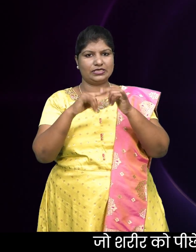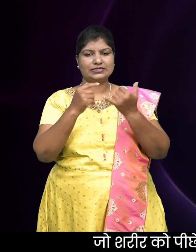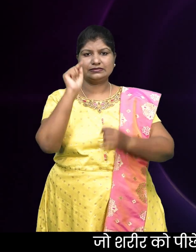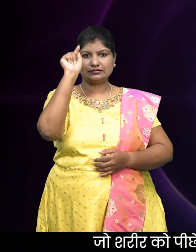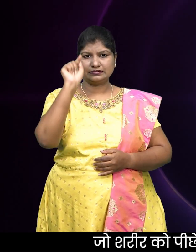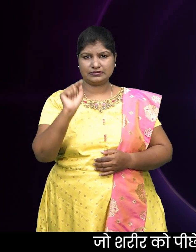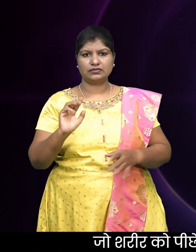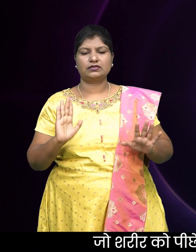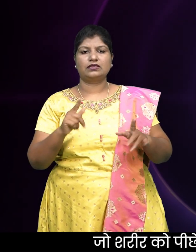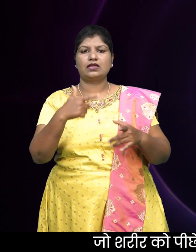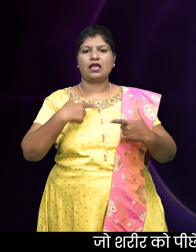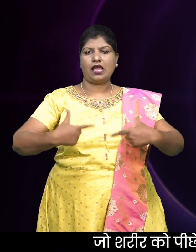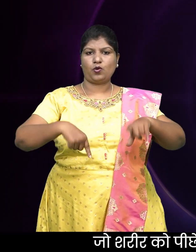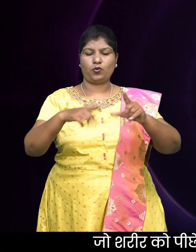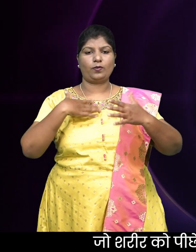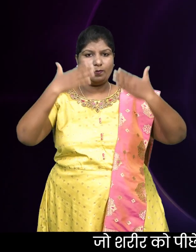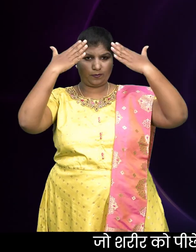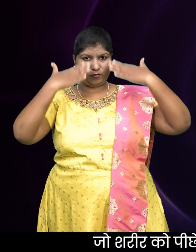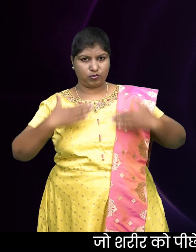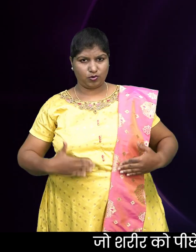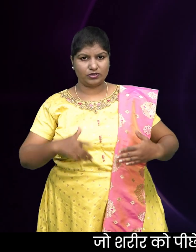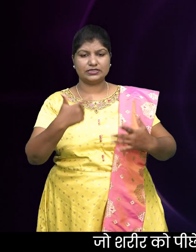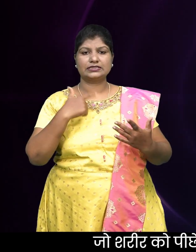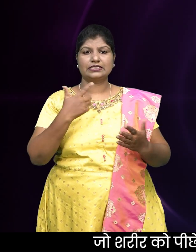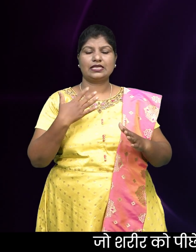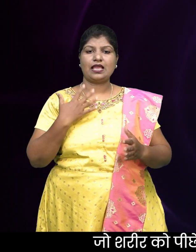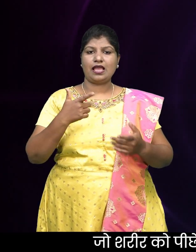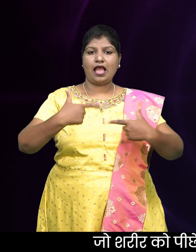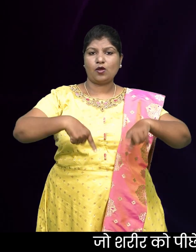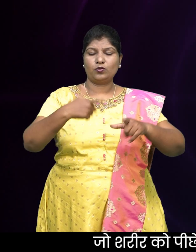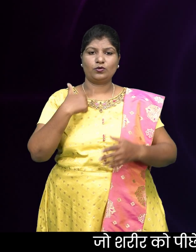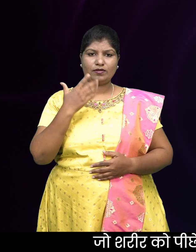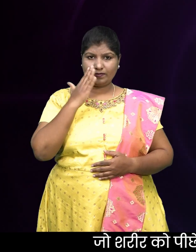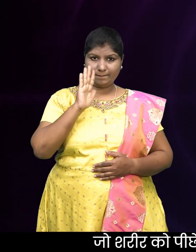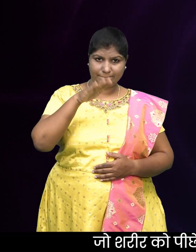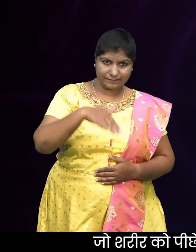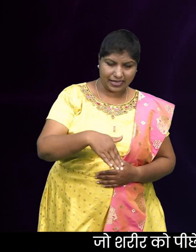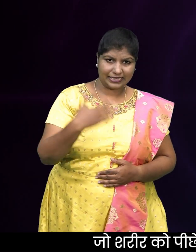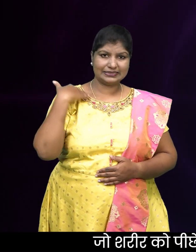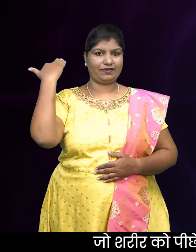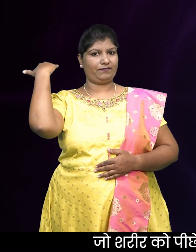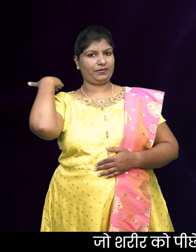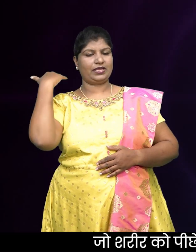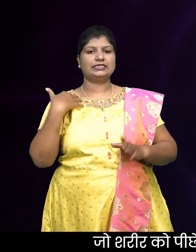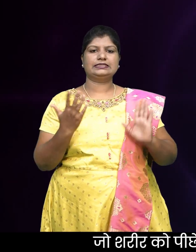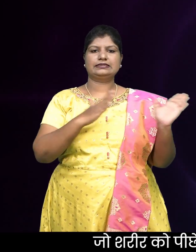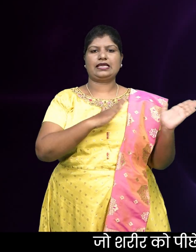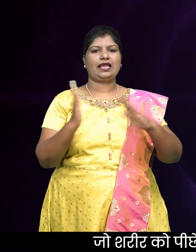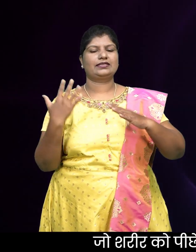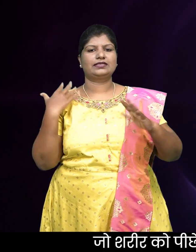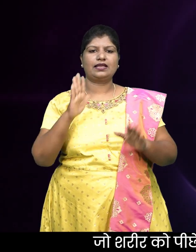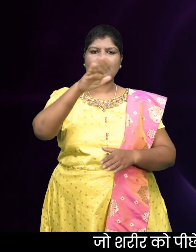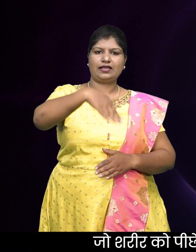जो शरीर को पीछे, आगे या साइड में झुकने की अनुमति देती है।